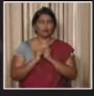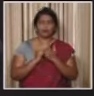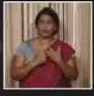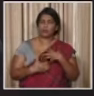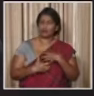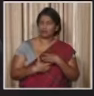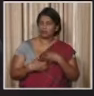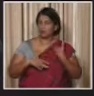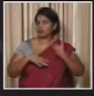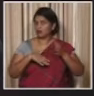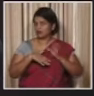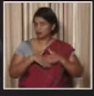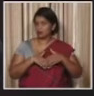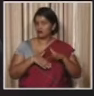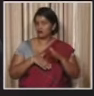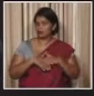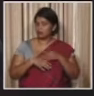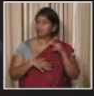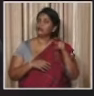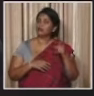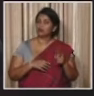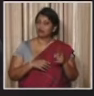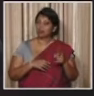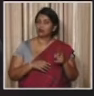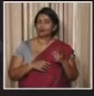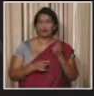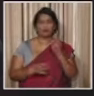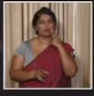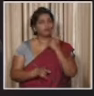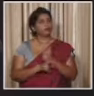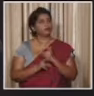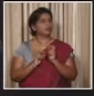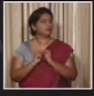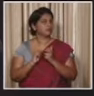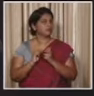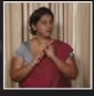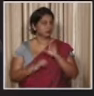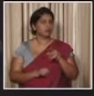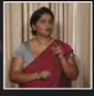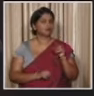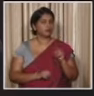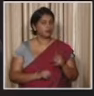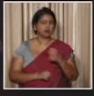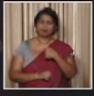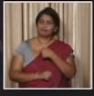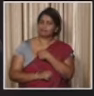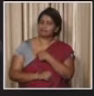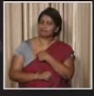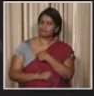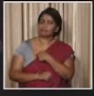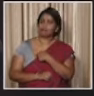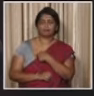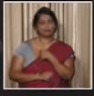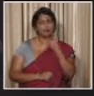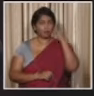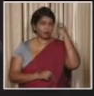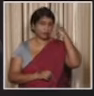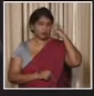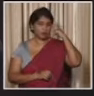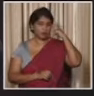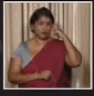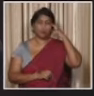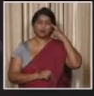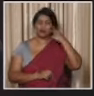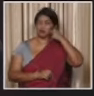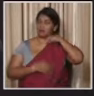ඔවුන් පත්වලා තියෙන ඒ ආර්ථික අර්බුදයේ පිළිබඳව හදවතින් බුද්ධියෙන්